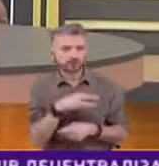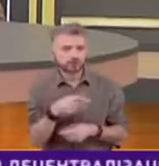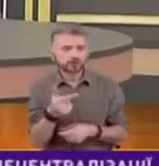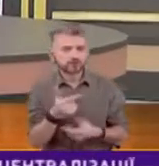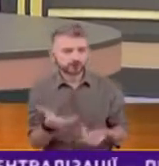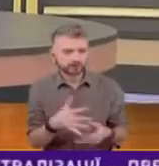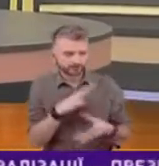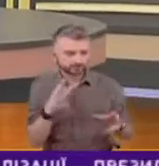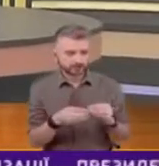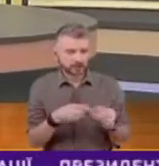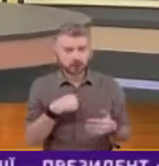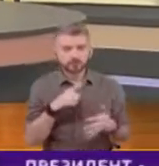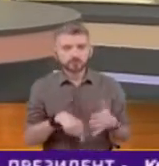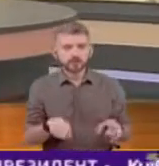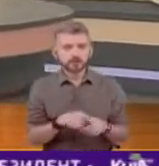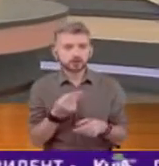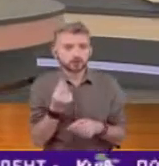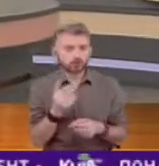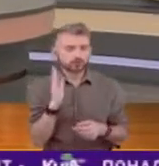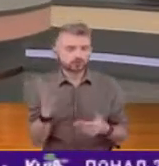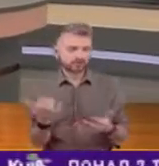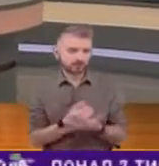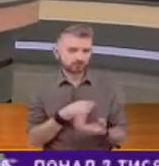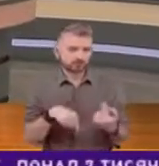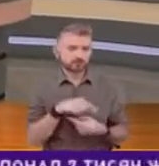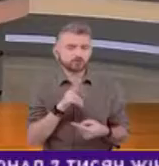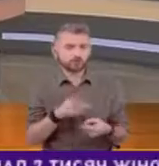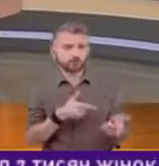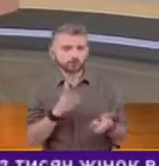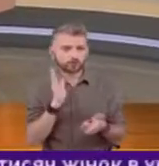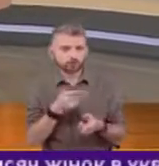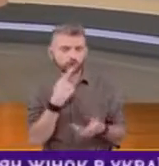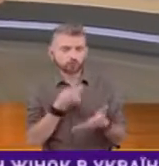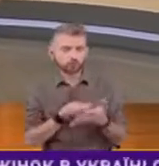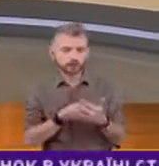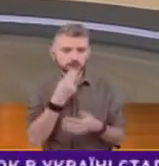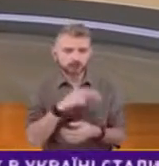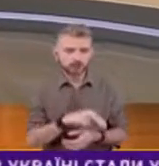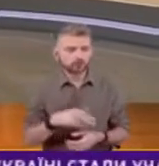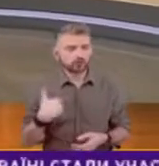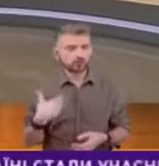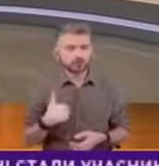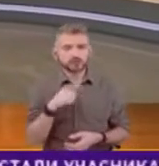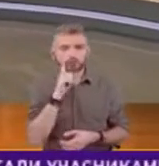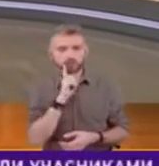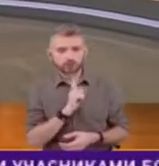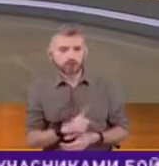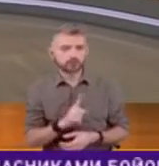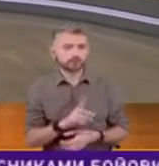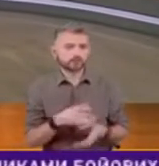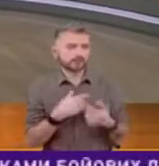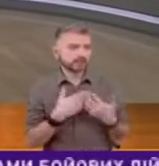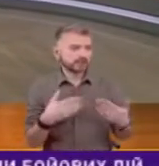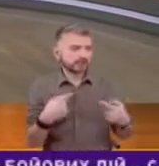Тому я впевнений, що на такі кошти знайдуться підприємці, які готові будуть годувати якісно, корисно, смачно в